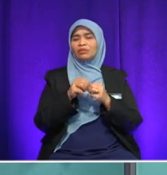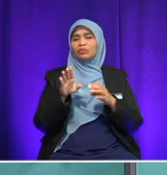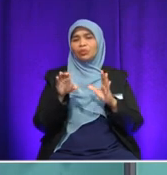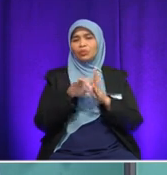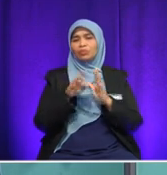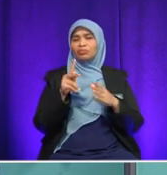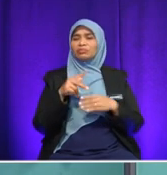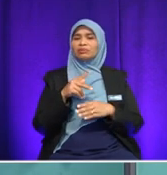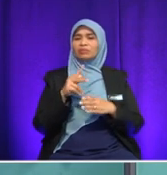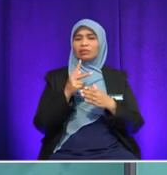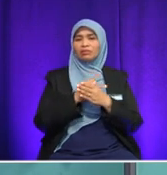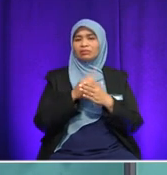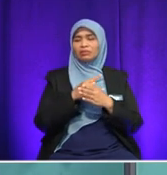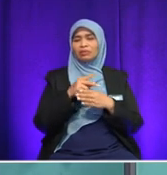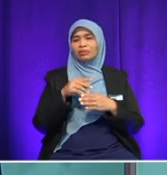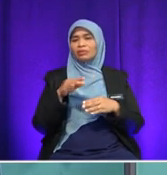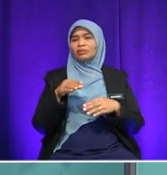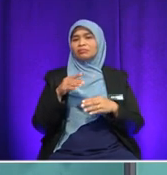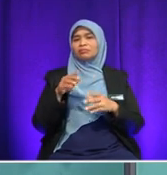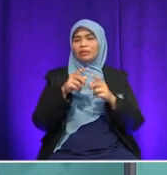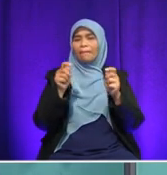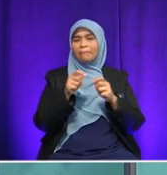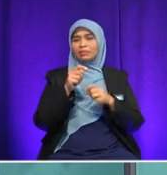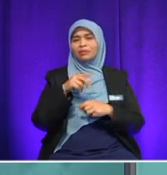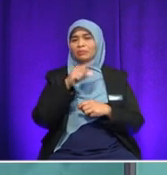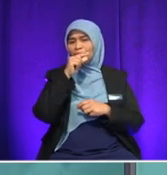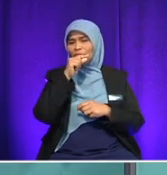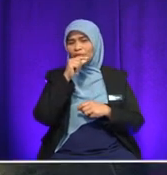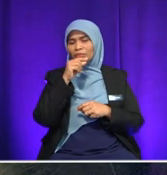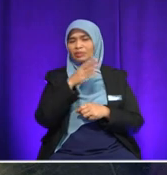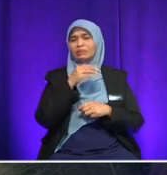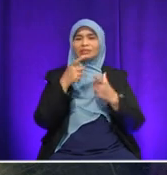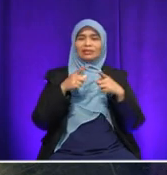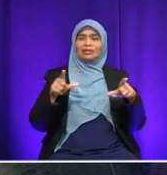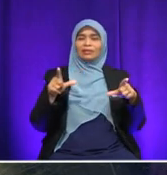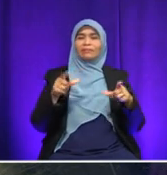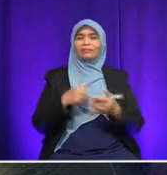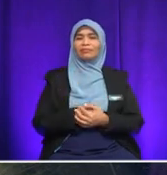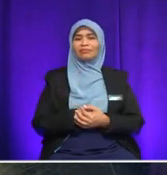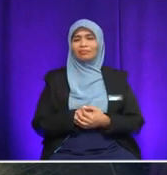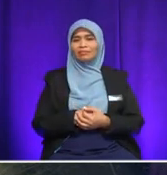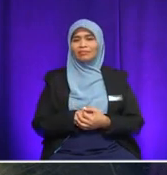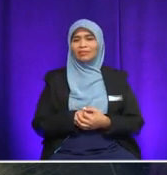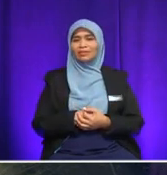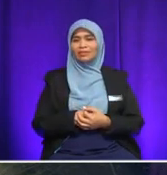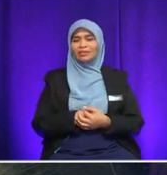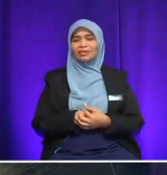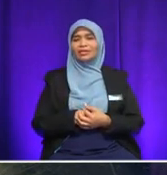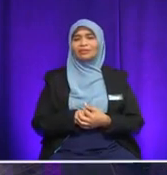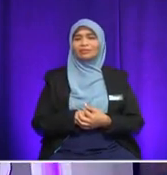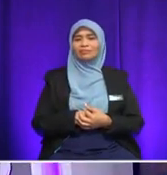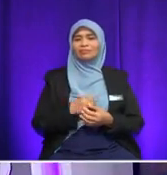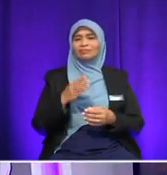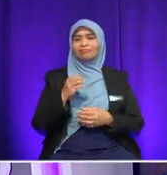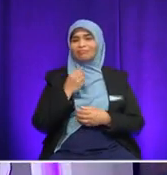murai, sarang angkut-angkut, ya. Nakal lah macam tu. Aku malu dulu nakal juga ke? Saya budak baik, cikgu.